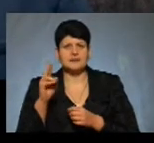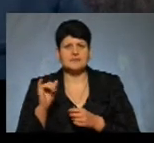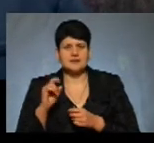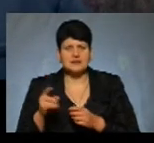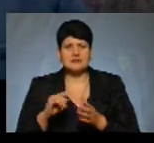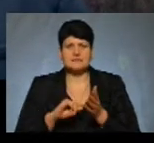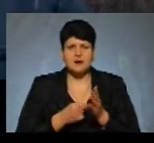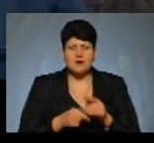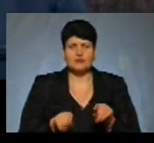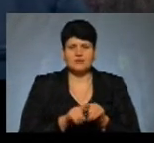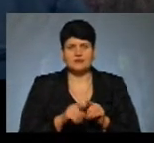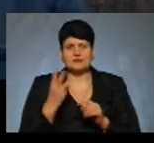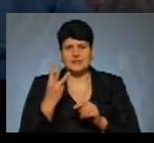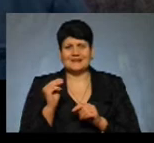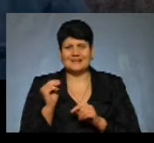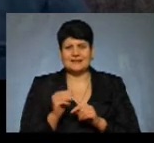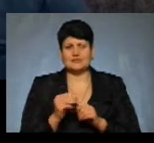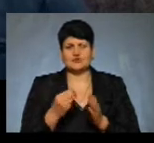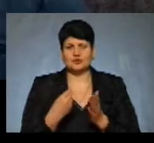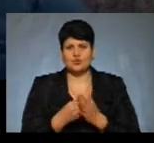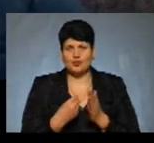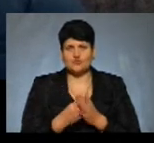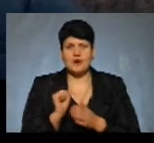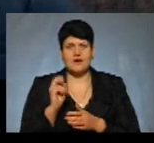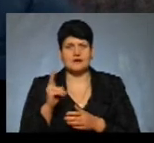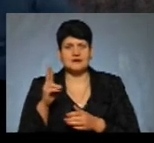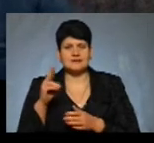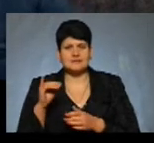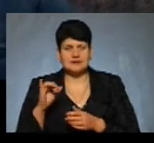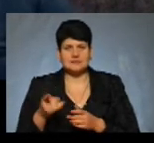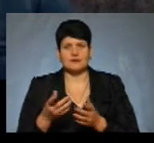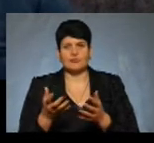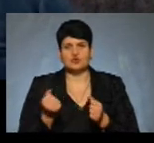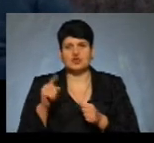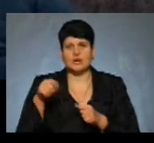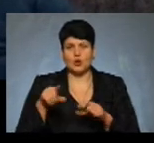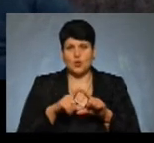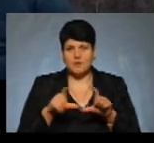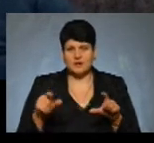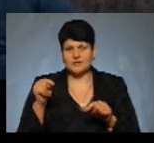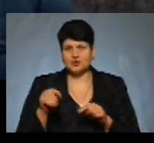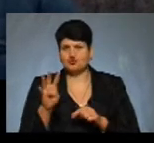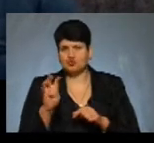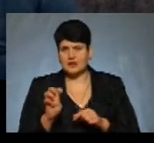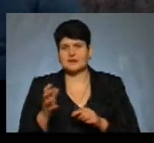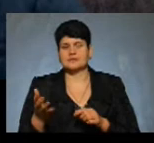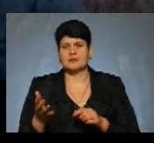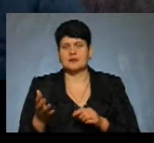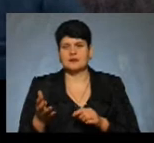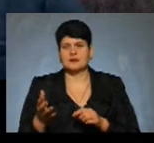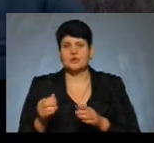справку, так само 3 тисячі стоїть акциз. Потім ще отримати номера, теж 1400.